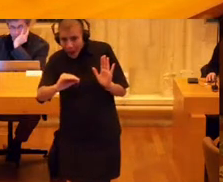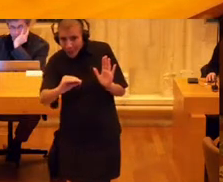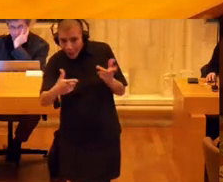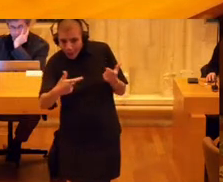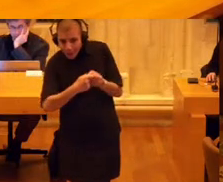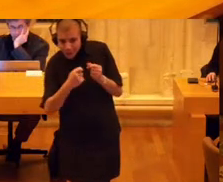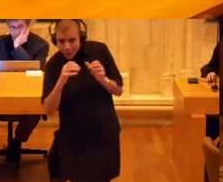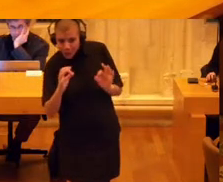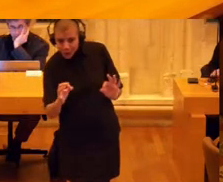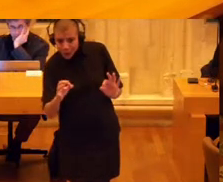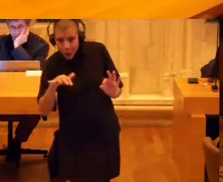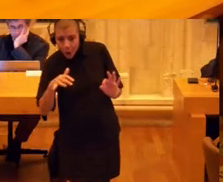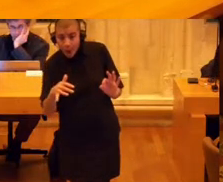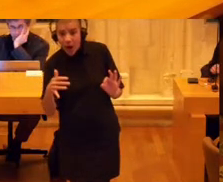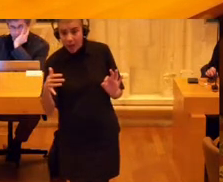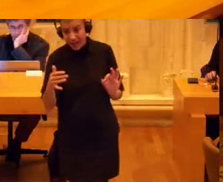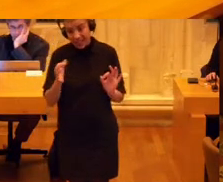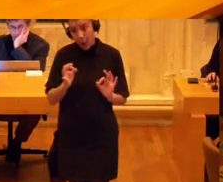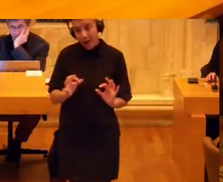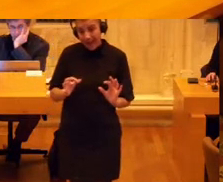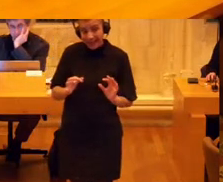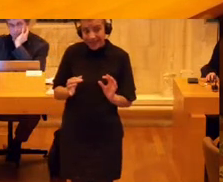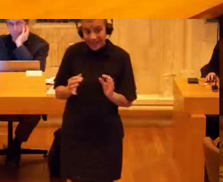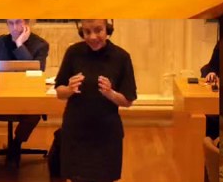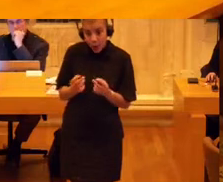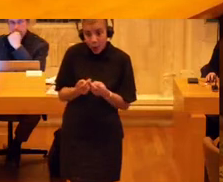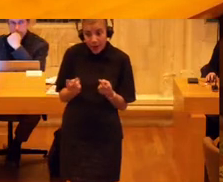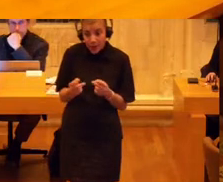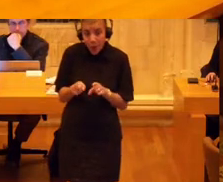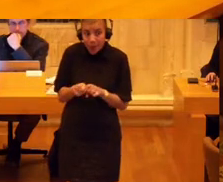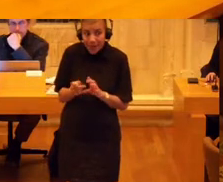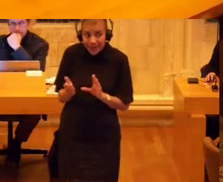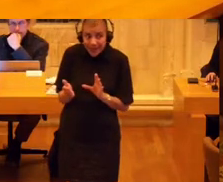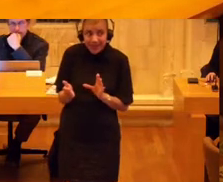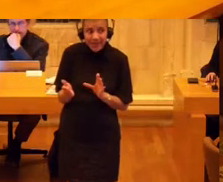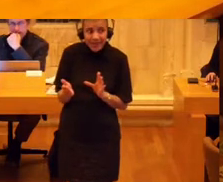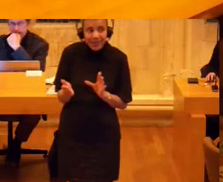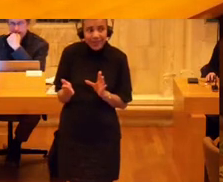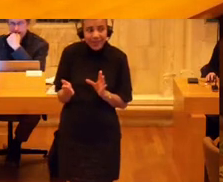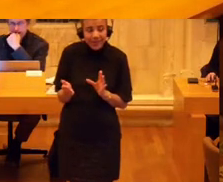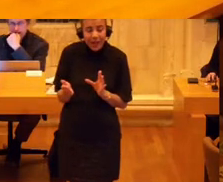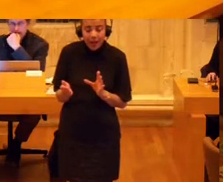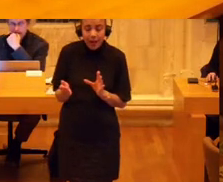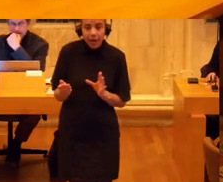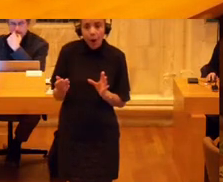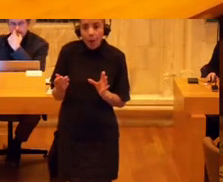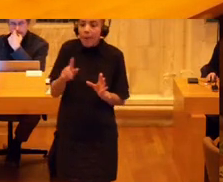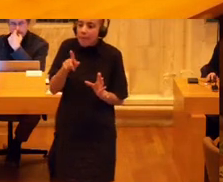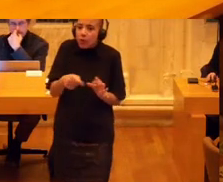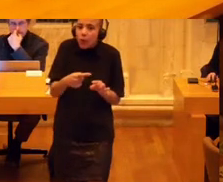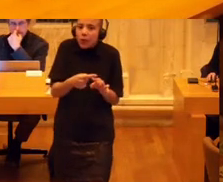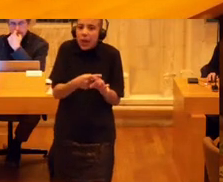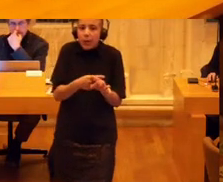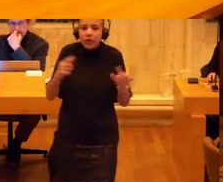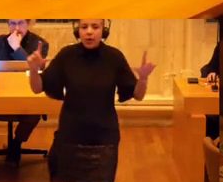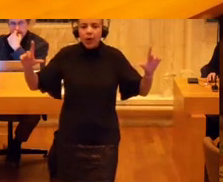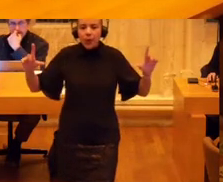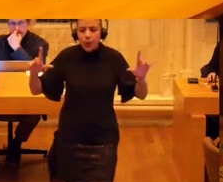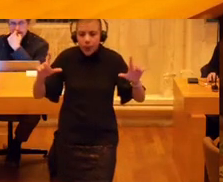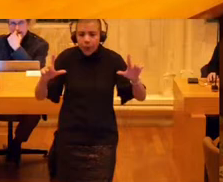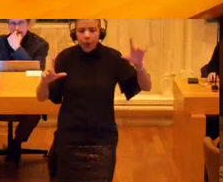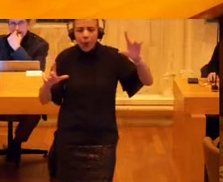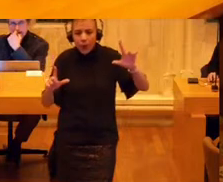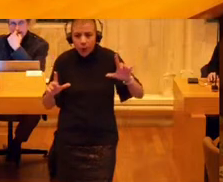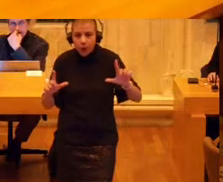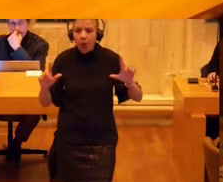d'ouvrir des droits pour que la réduction se fasse, mais ne soit complètement envisageable